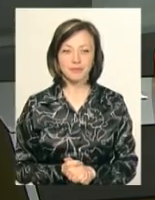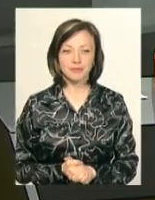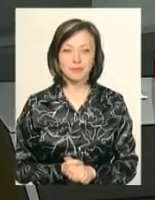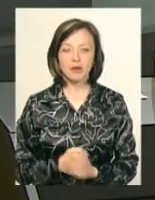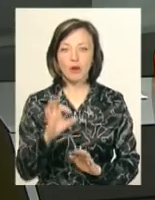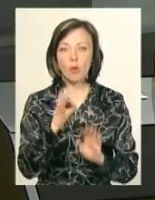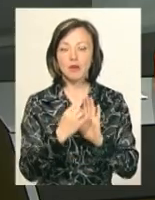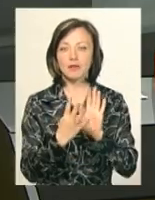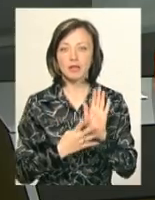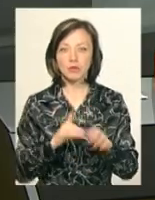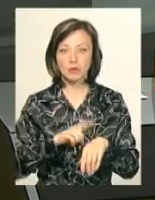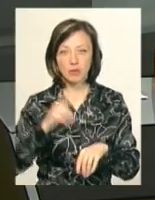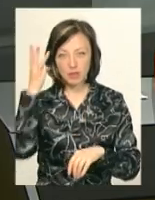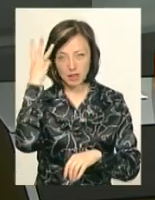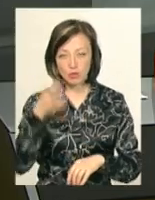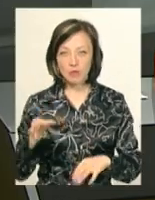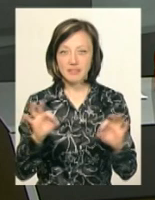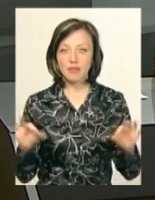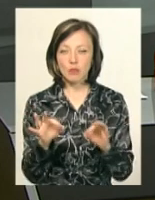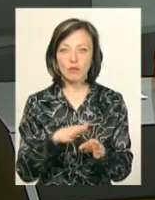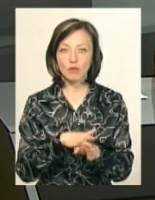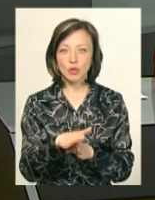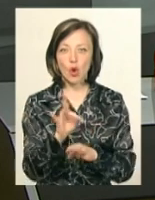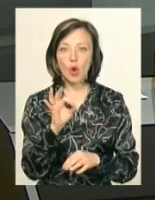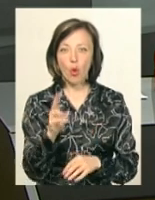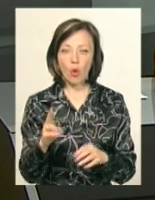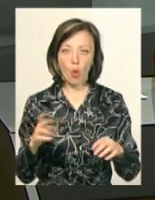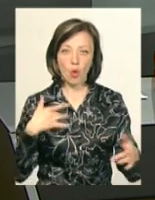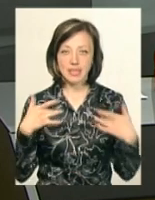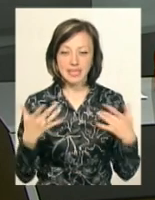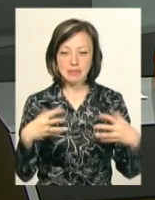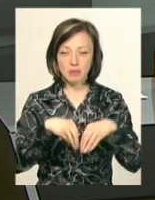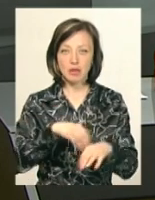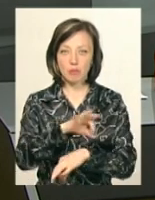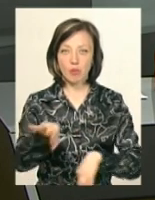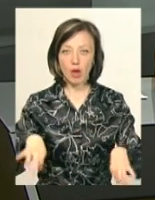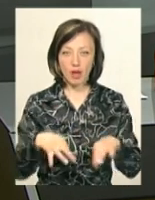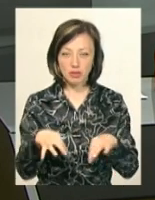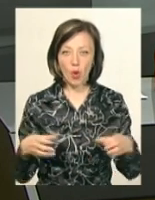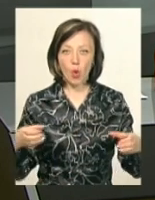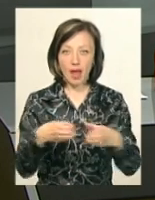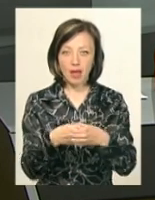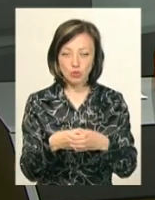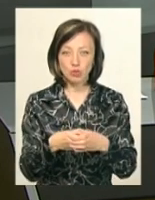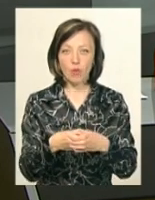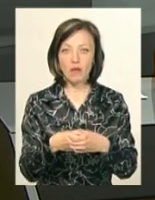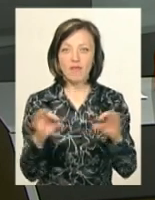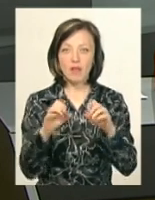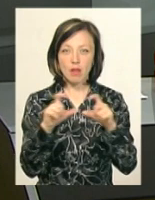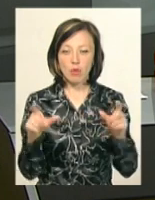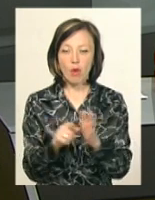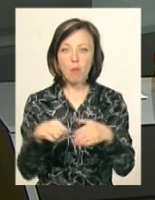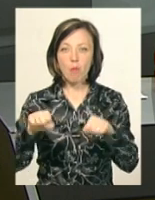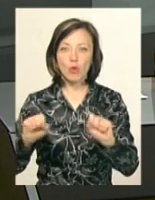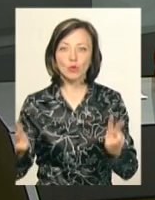О 19 годині у Хмельницькій обласній філармонії відбудеться рок-концерт. Це спільний проєкт Академічного симфонічного оркестру з